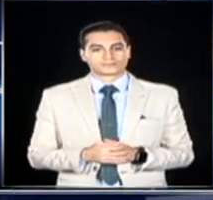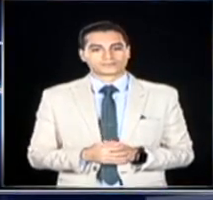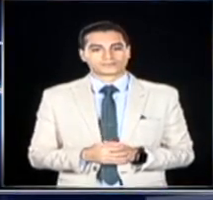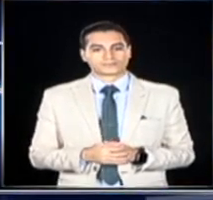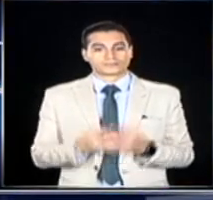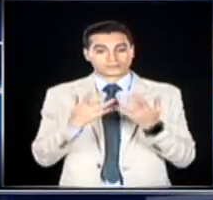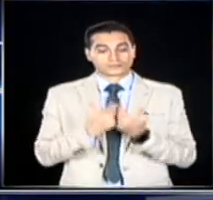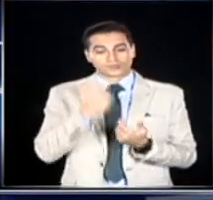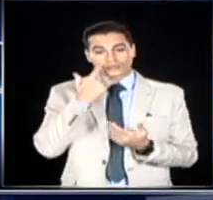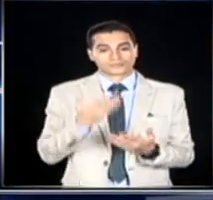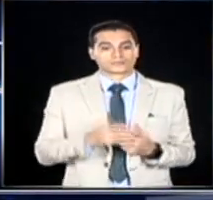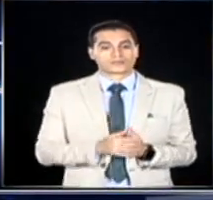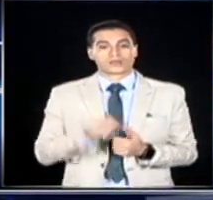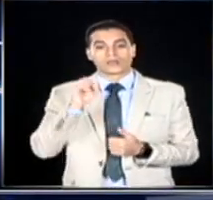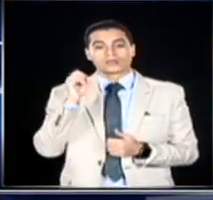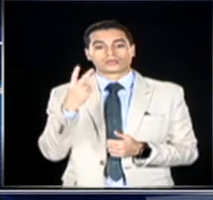حل المسألة الآتية،